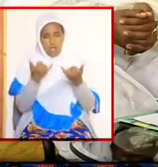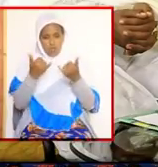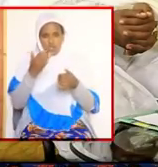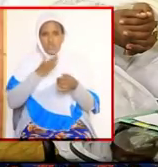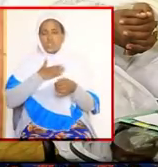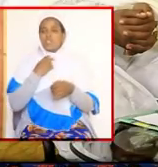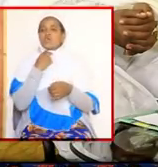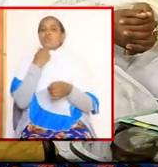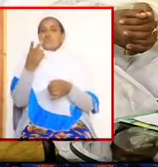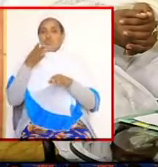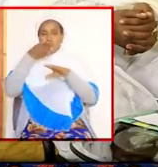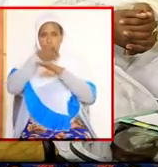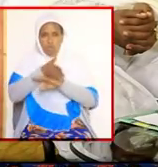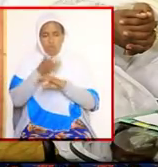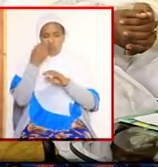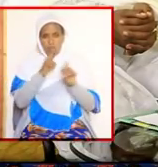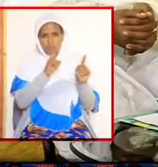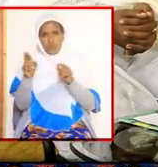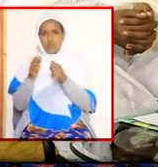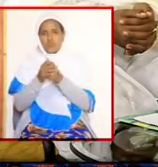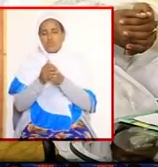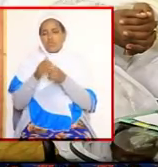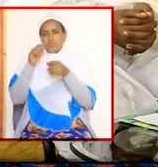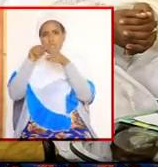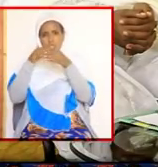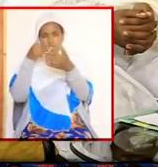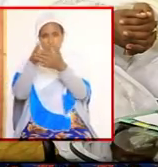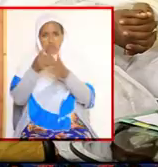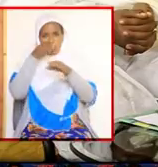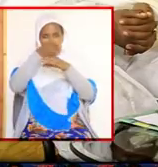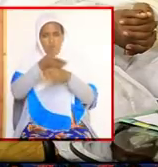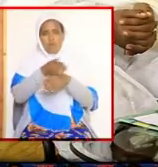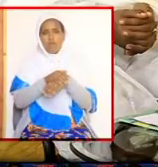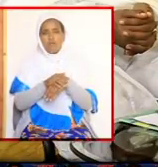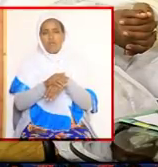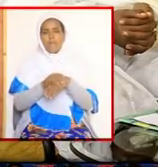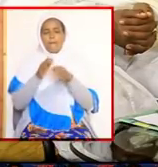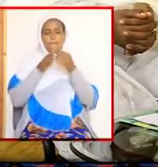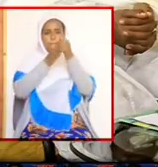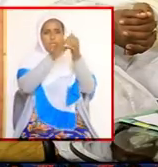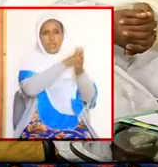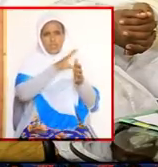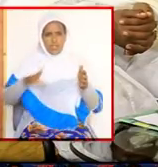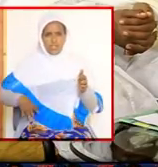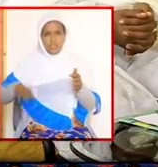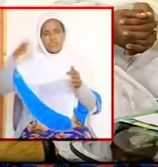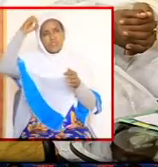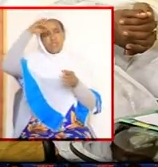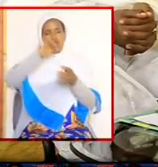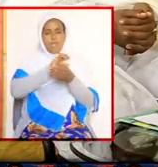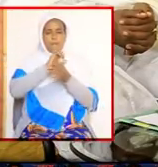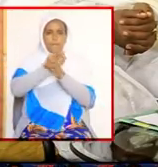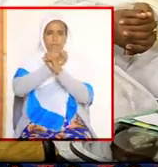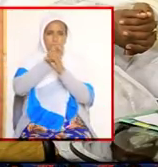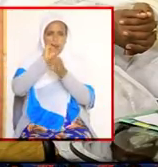አሁን እኔ ከጮህኩ በኋላ ወይም ደግሞ ከሴት ከተቀረጸ በኋላ መሪጌታ ፀሐይ